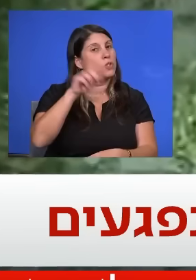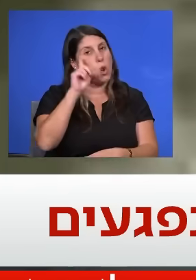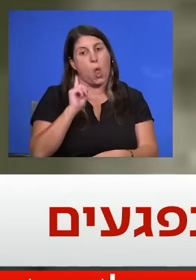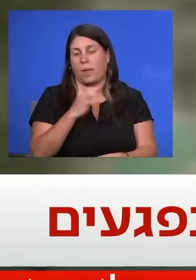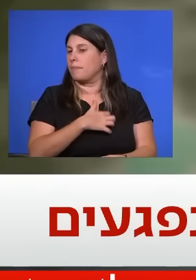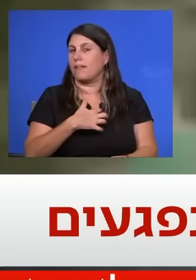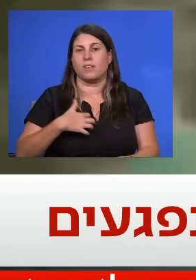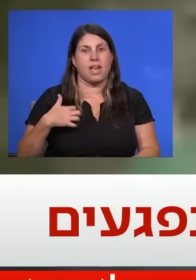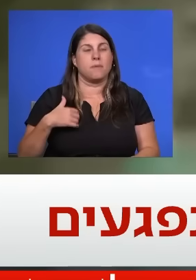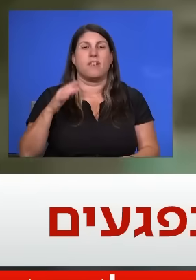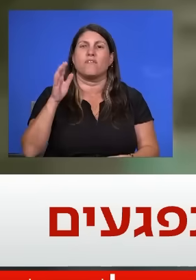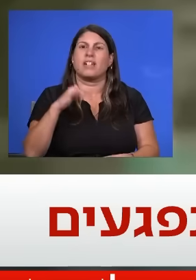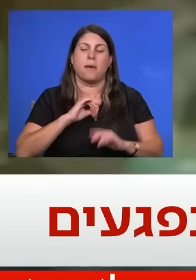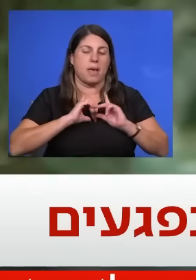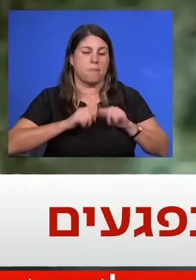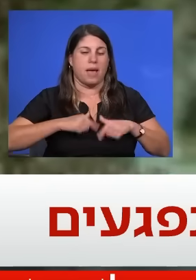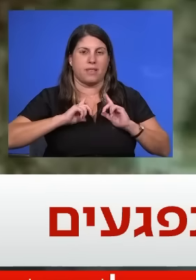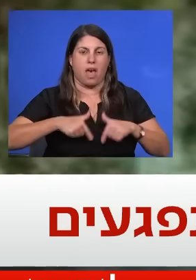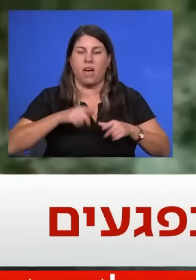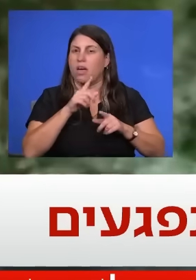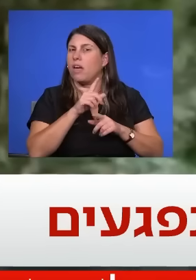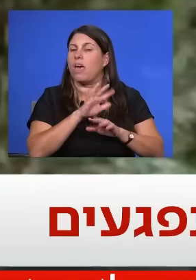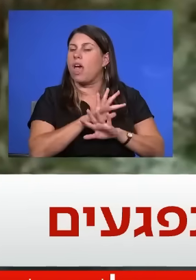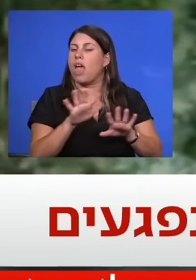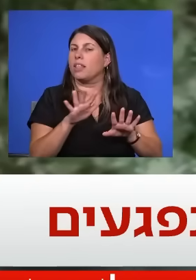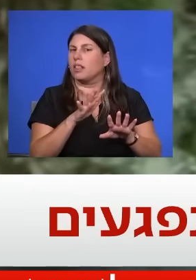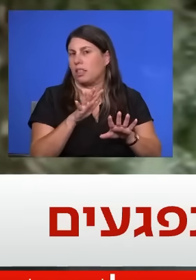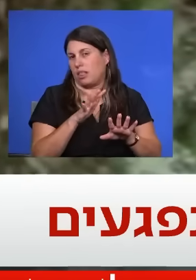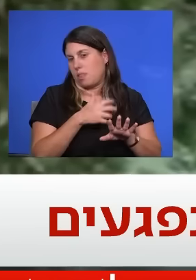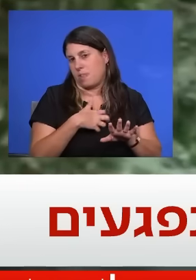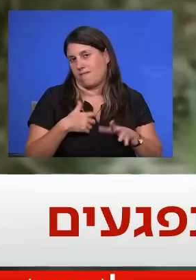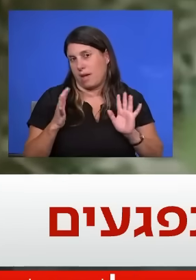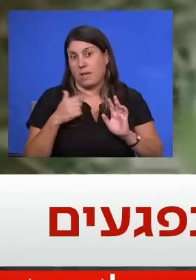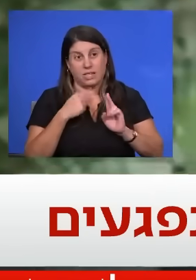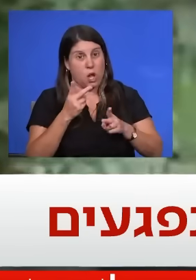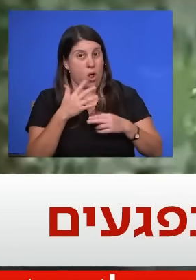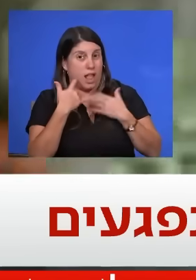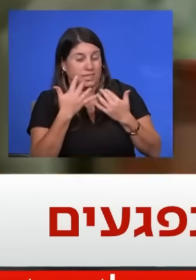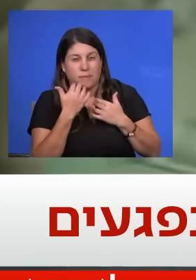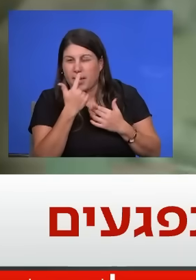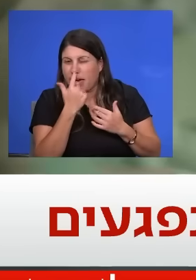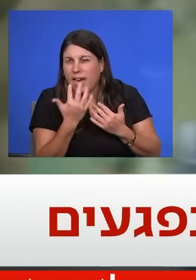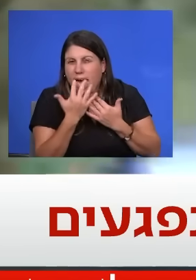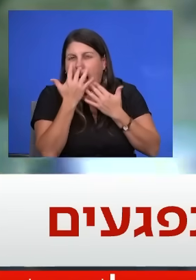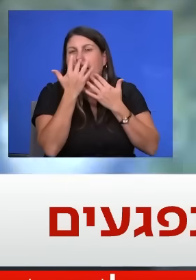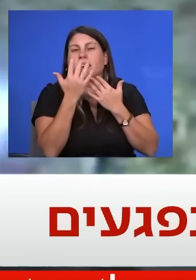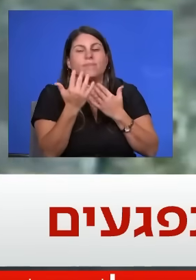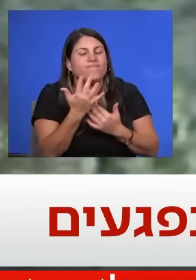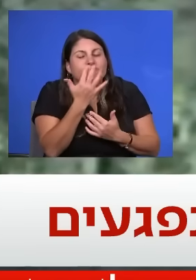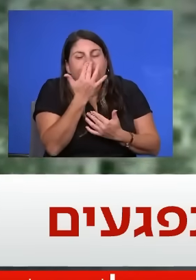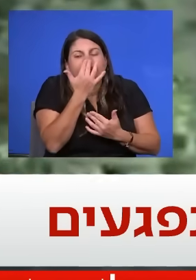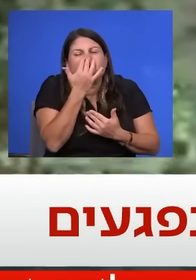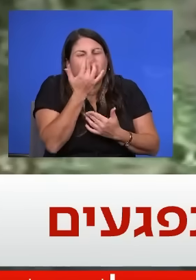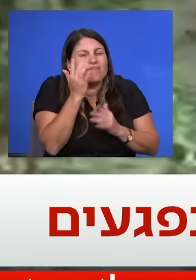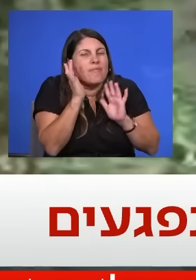למד"א אין נפגעים בידיים. אני יכול לספר לך על הריח, אנחנו מריחים פה כל הזמן את הריח המאוד מאוד